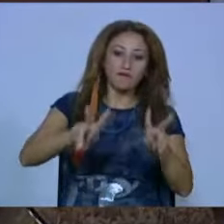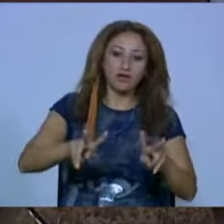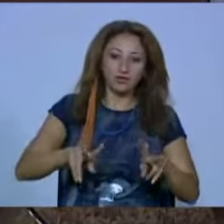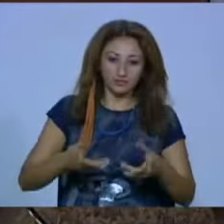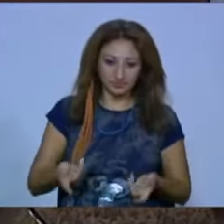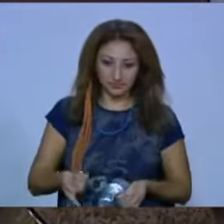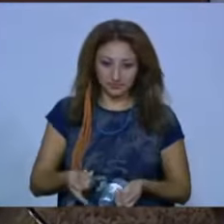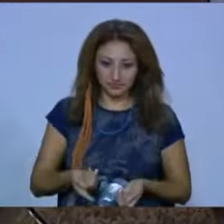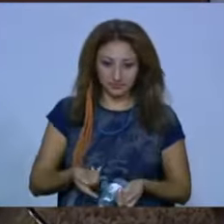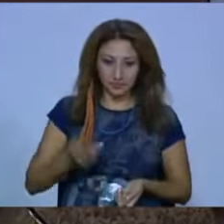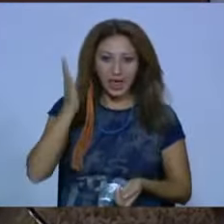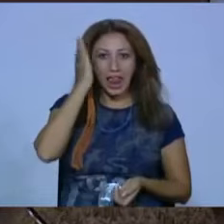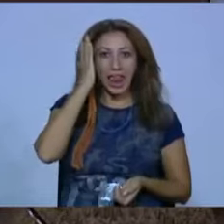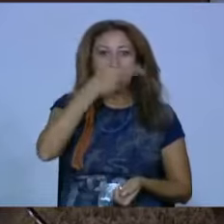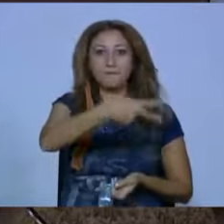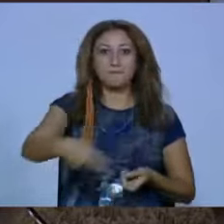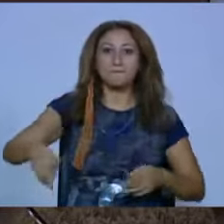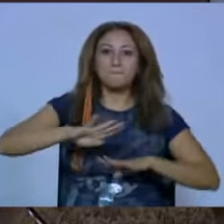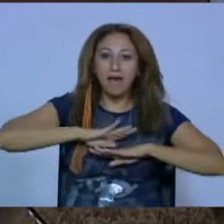فراح رايح نايم في البلكونه.